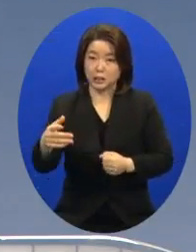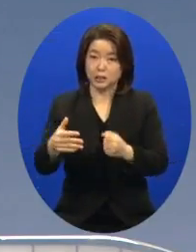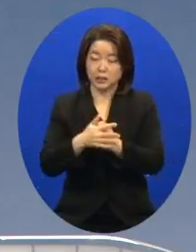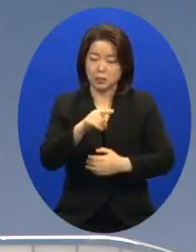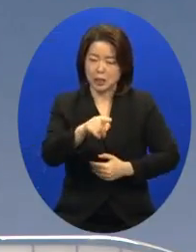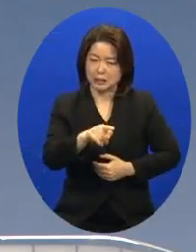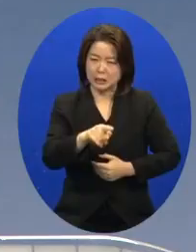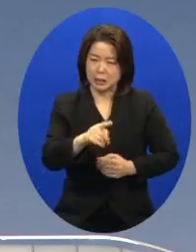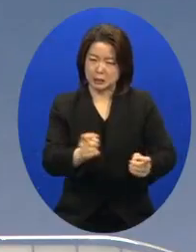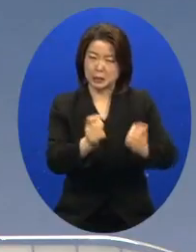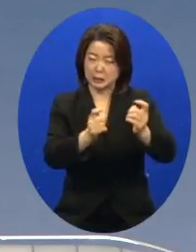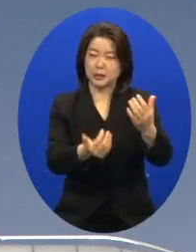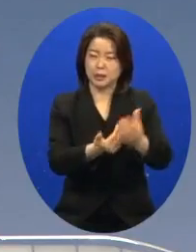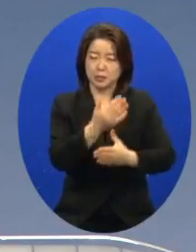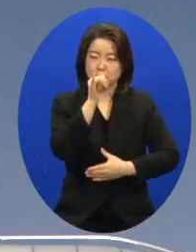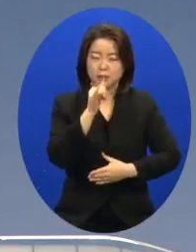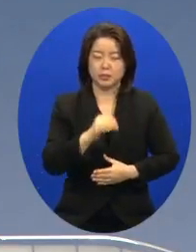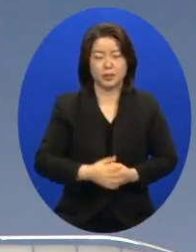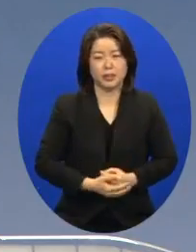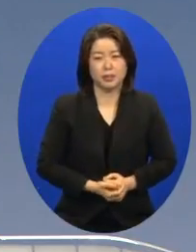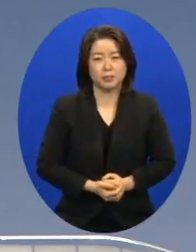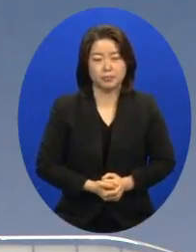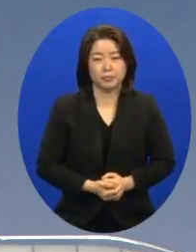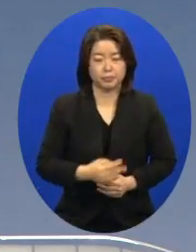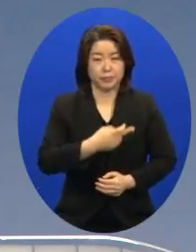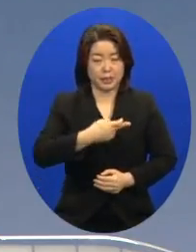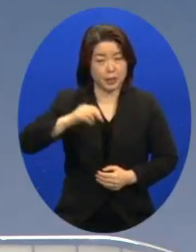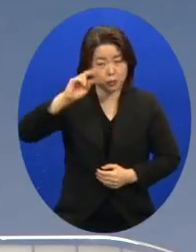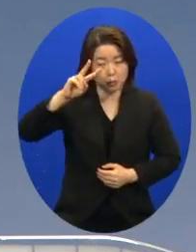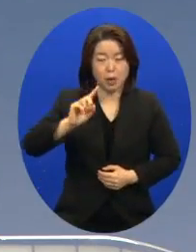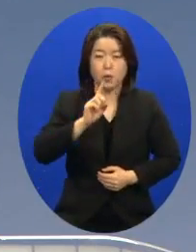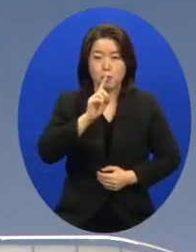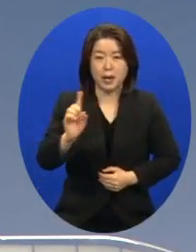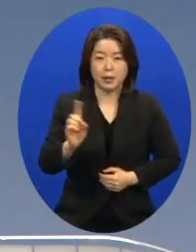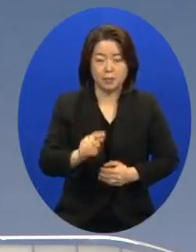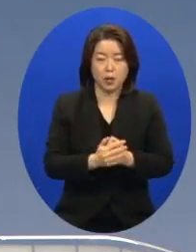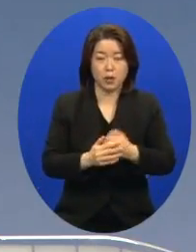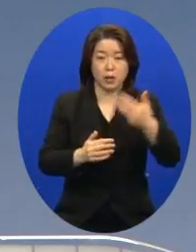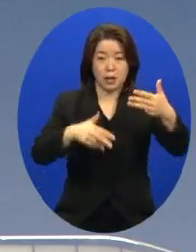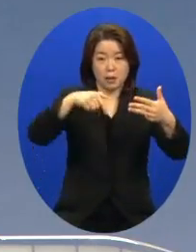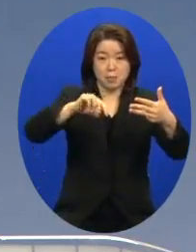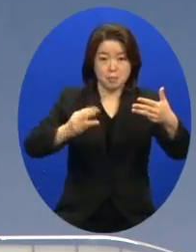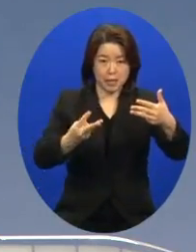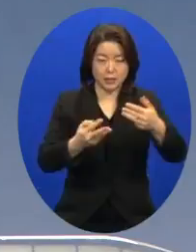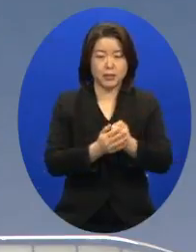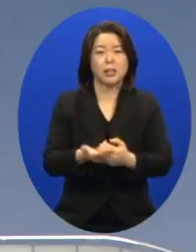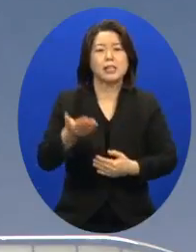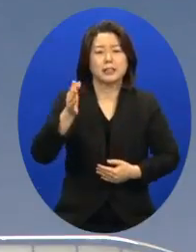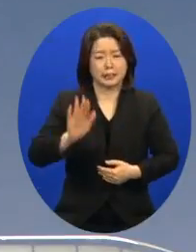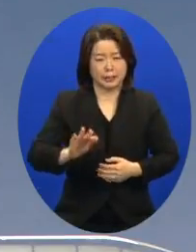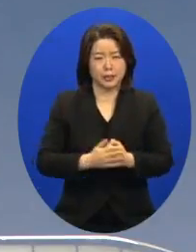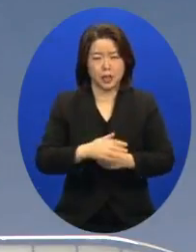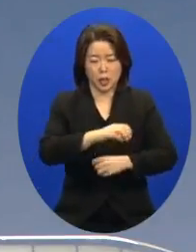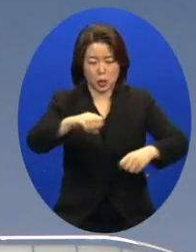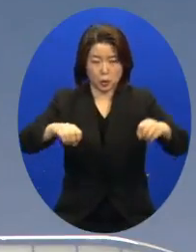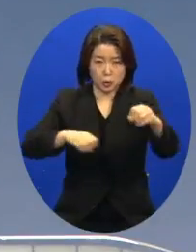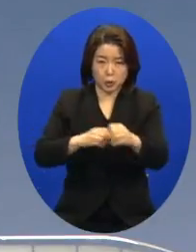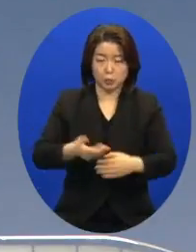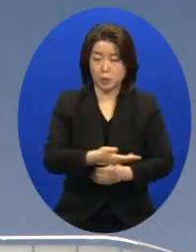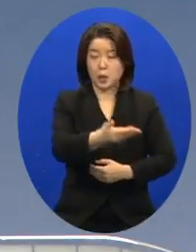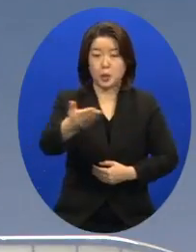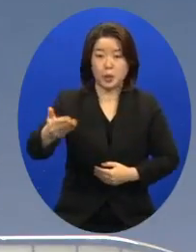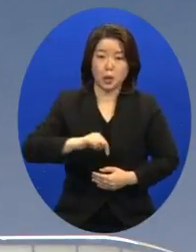이런 소송이 벌어지게 된 거죠 사도바울은 말합니다 8절에 그런데 도리 5